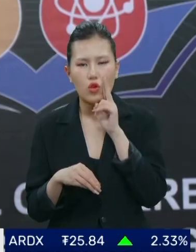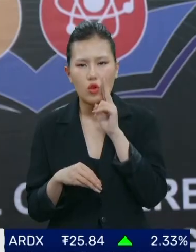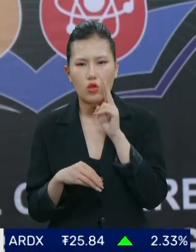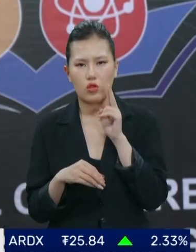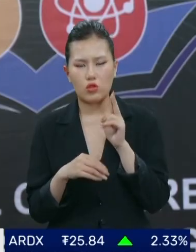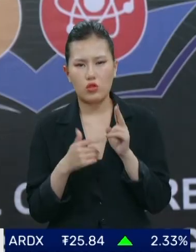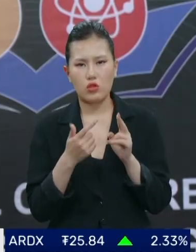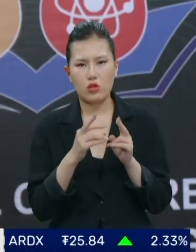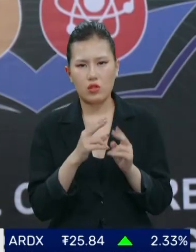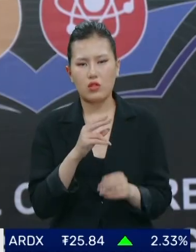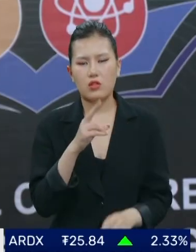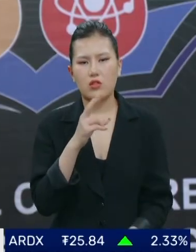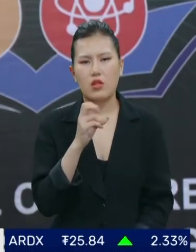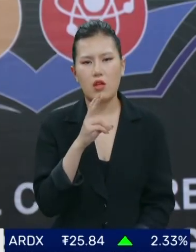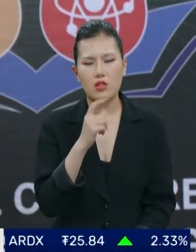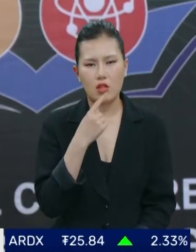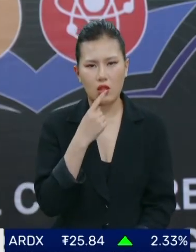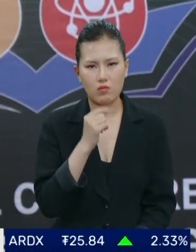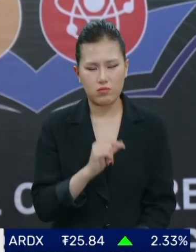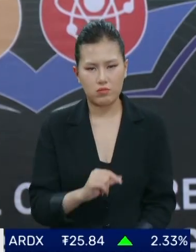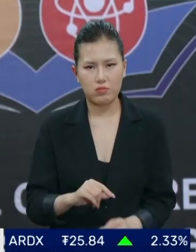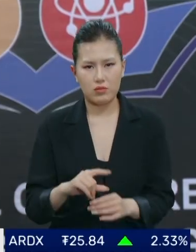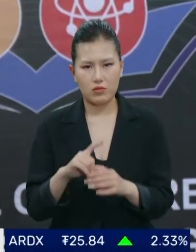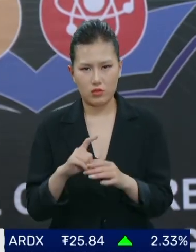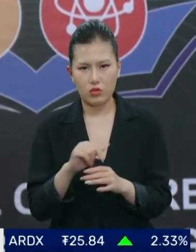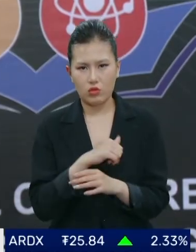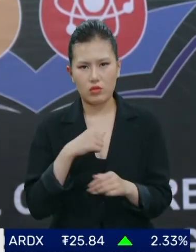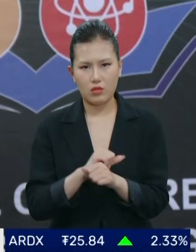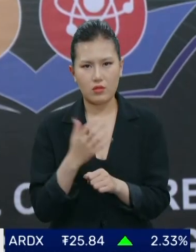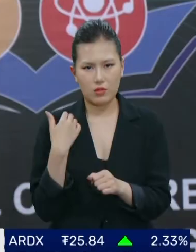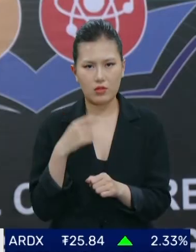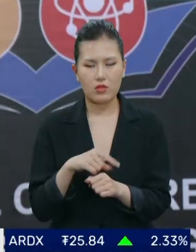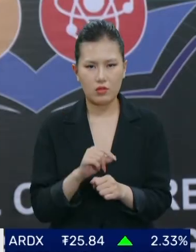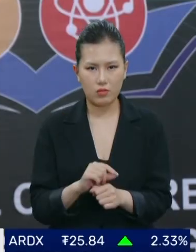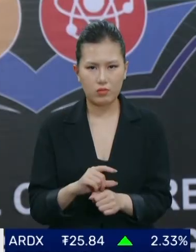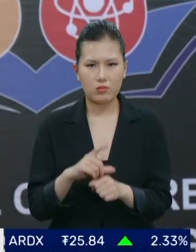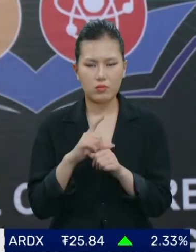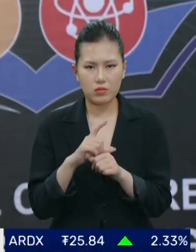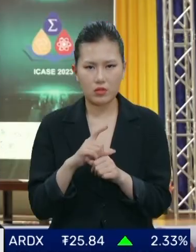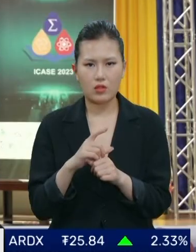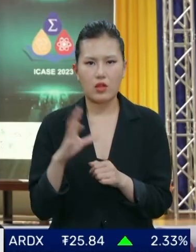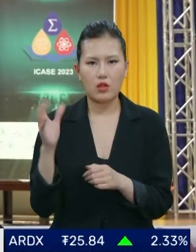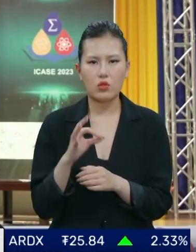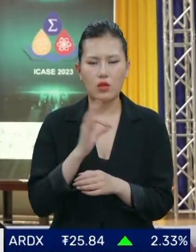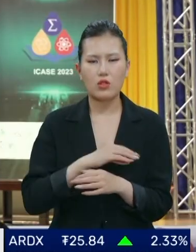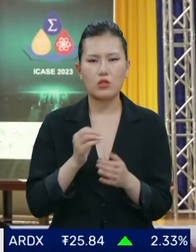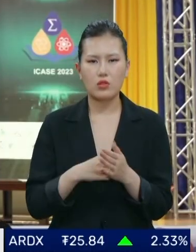нөгөө чардж юм цэнгүүдээ үүсгэдэг байна. Тэр цэнгийг гаргаж авахын тулд тэр чадвартай хагас дамжуулагч ашиглах хэрэгтэй.